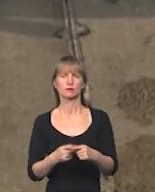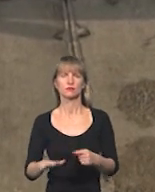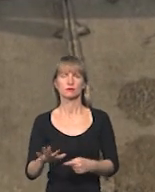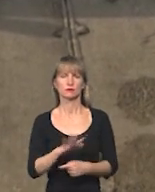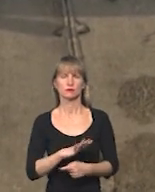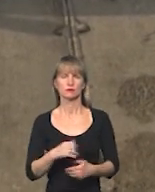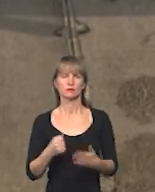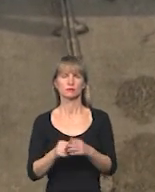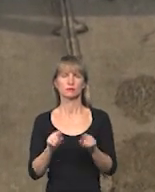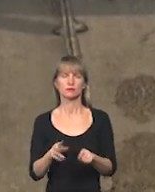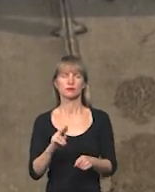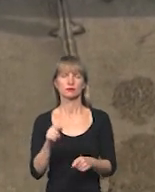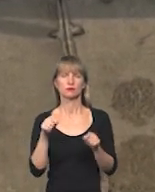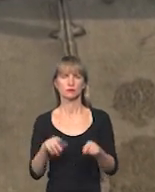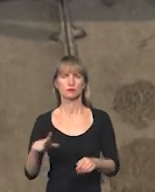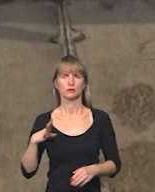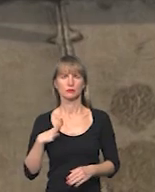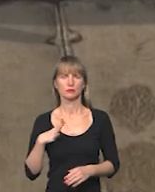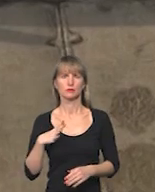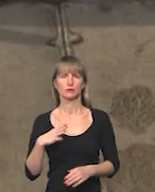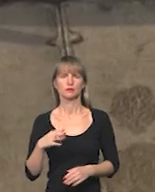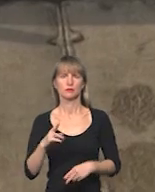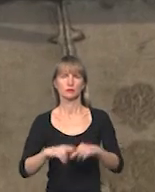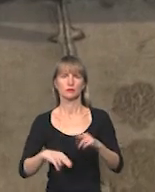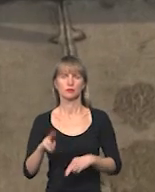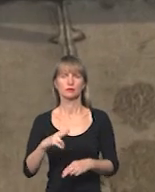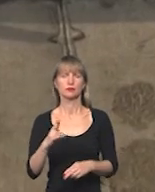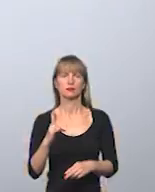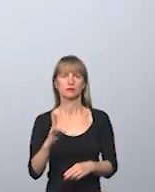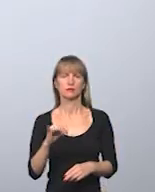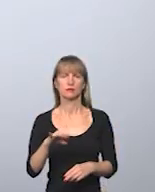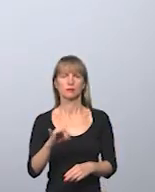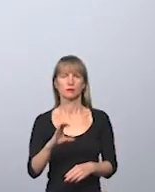до того, як тут побудували Дніпровську ГЕС.